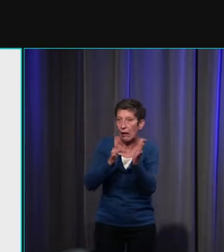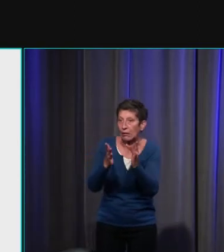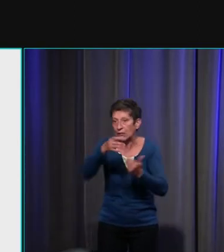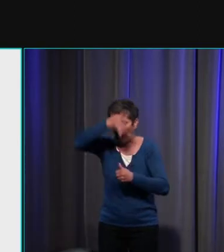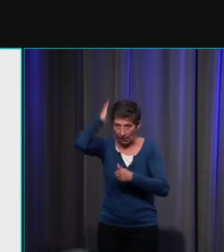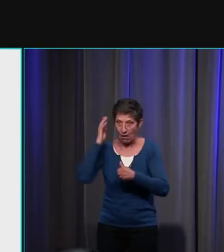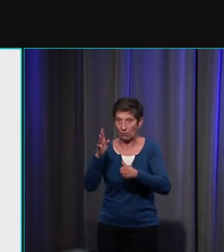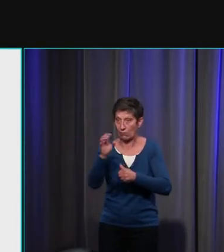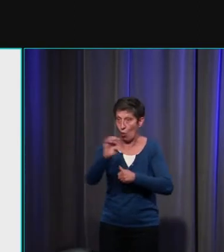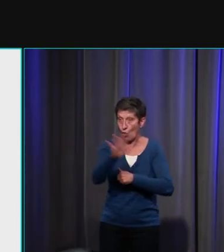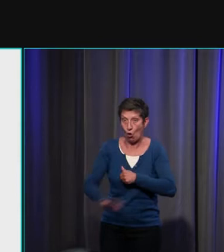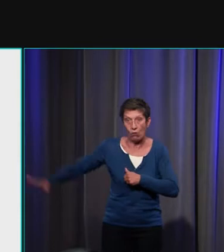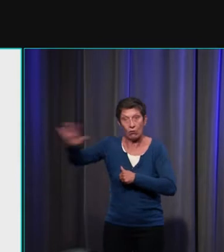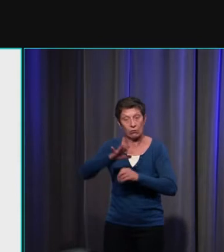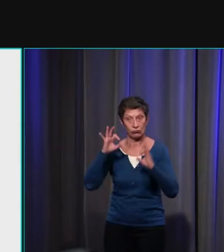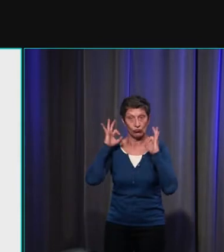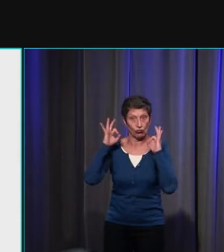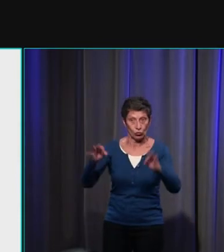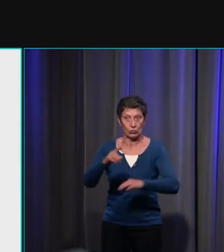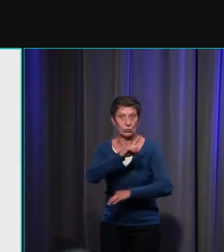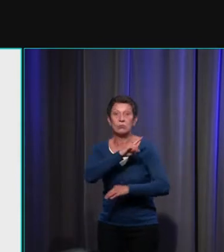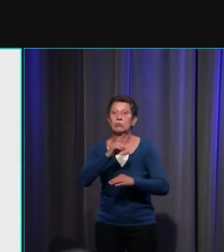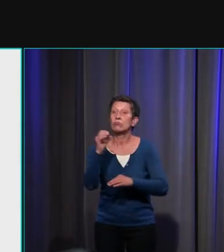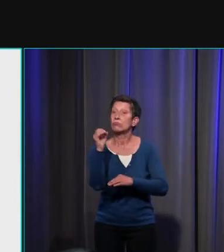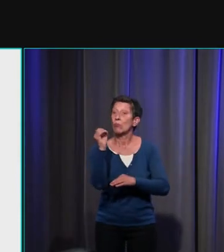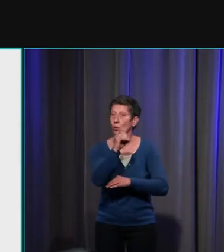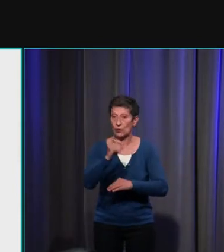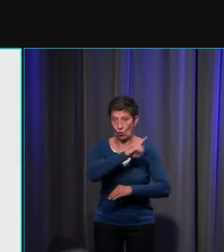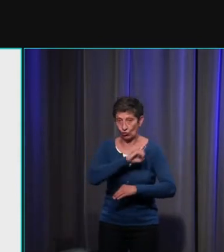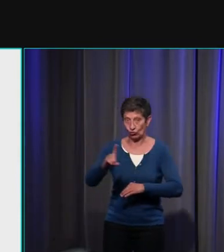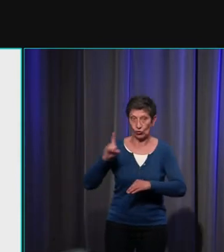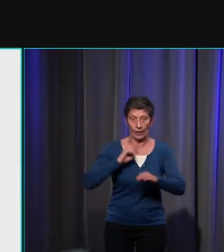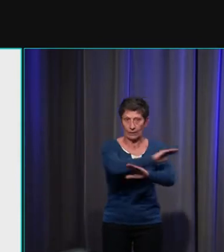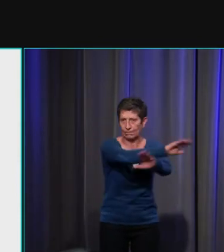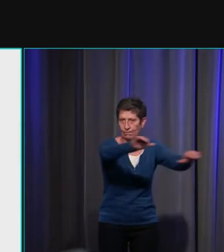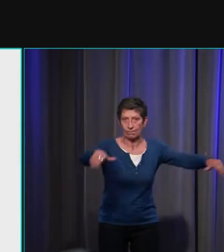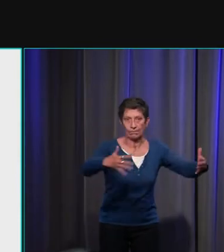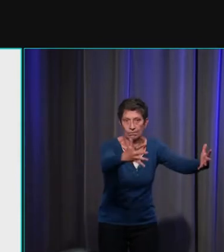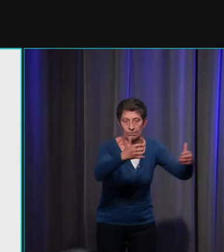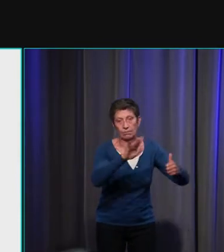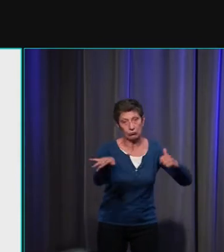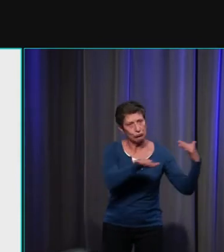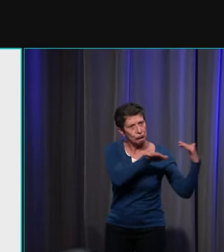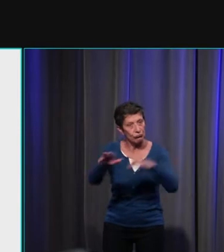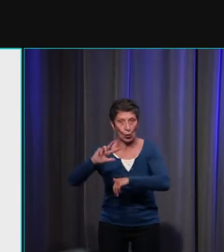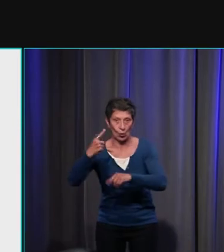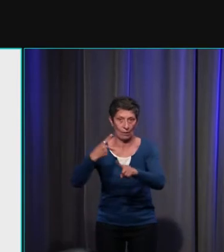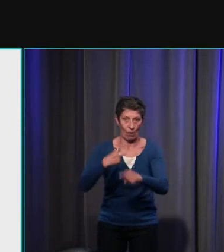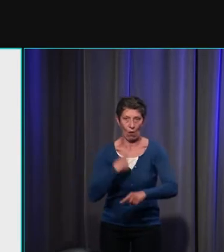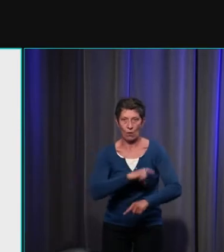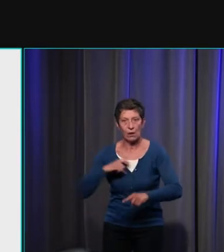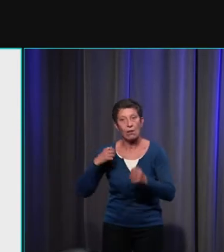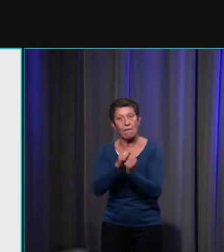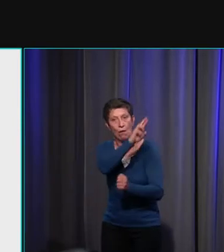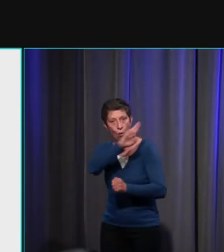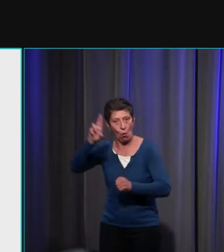appel de chevalier venue d'occident à ce sera la troisième croisade avec as roi